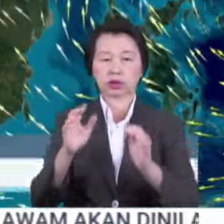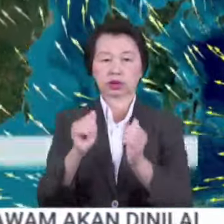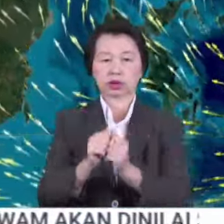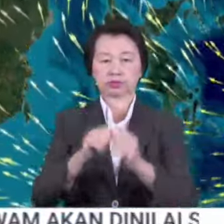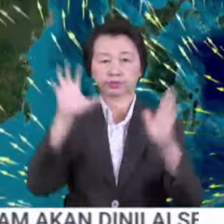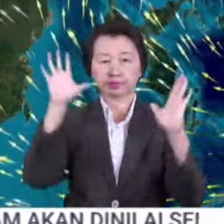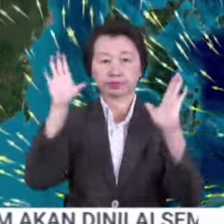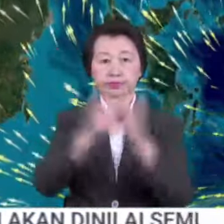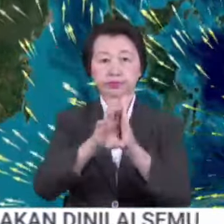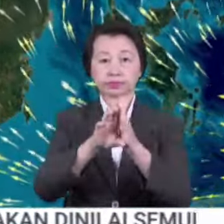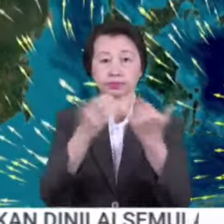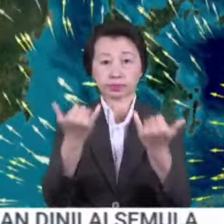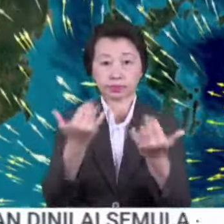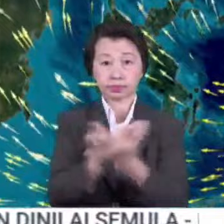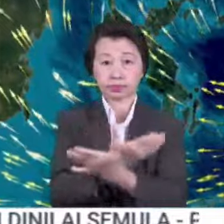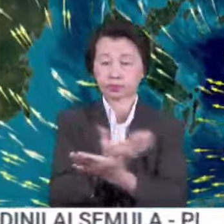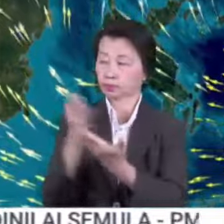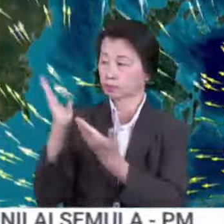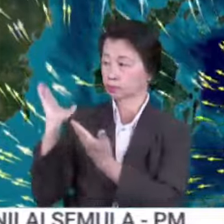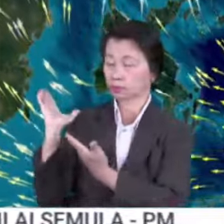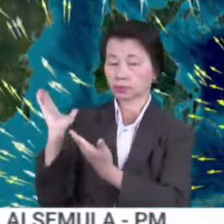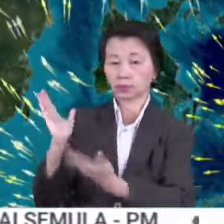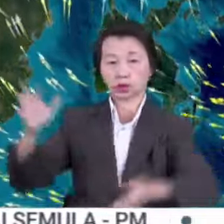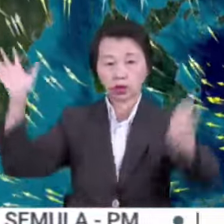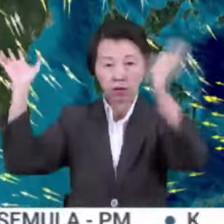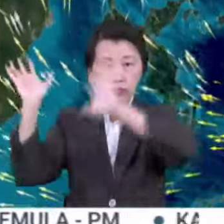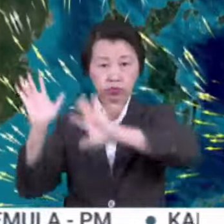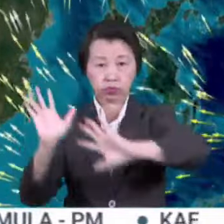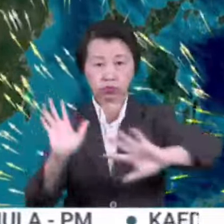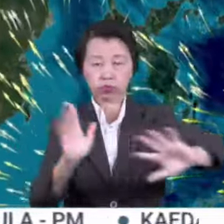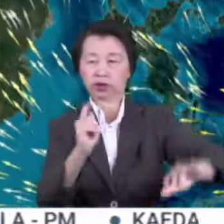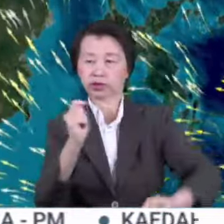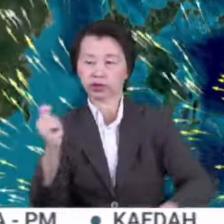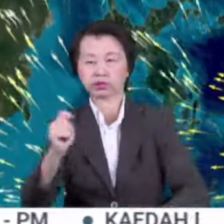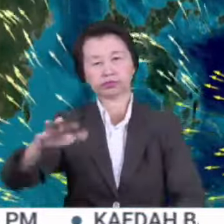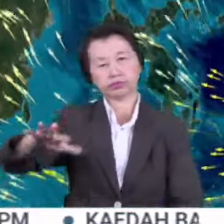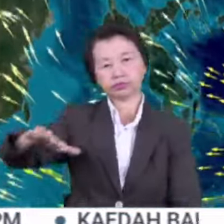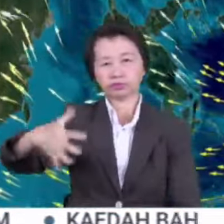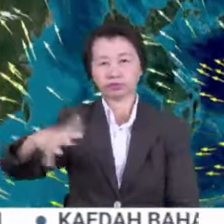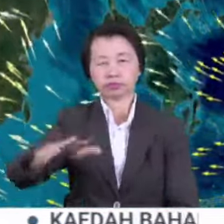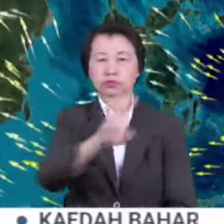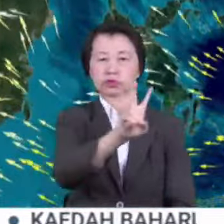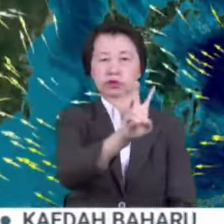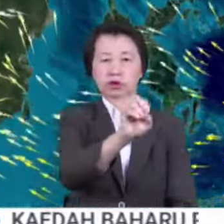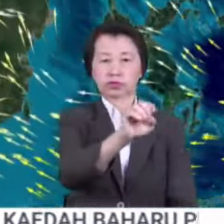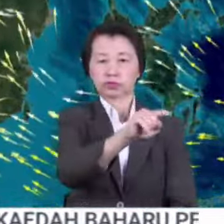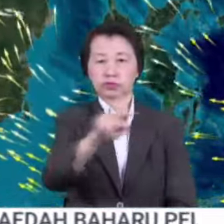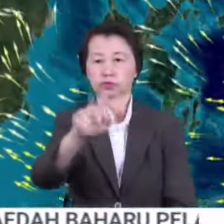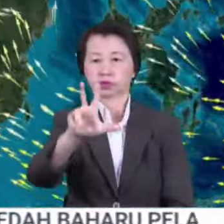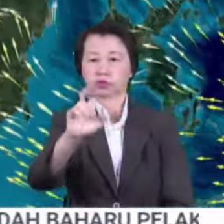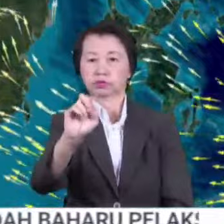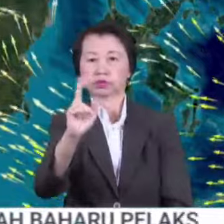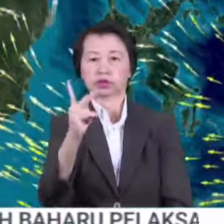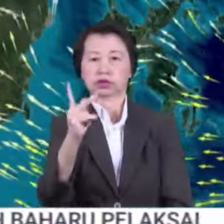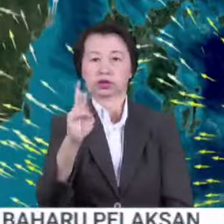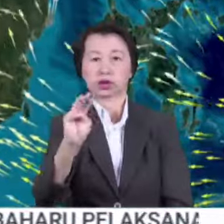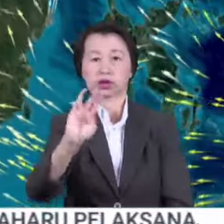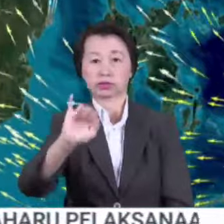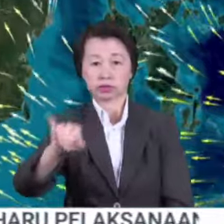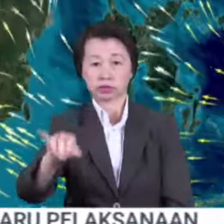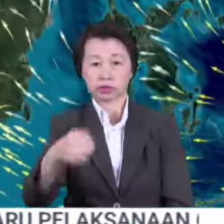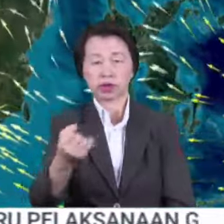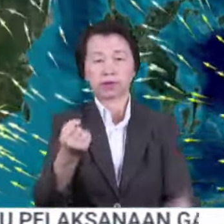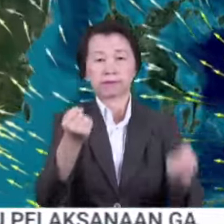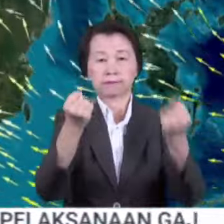Charta angin terkini dapat diperhatikan angin Timuran dengan kelajuan sederhana antara 20 ke 30 km sejam mendominasi